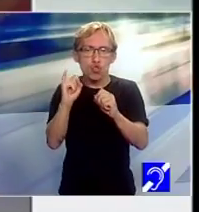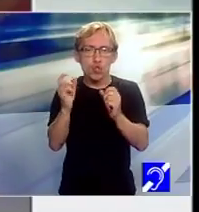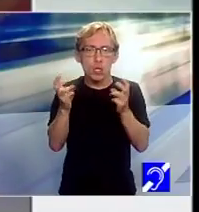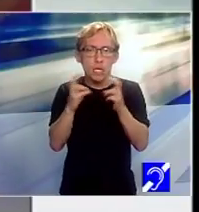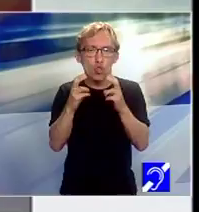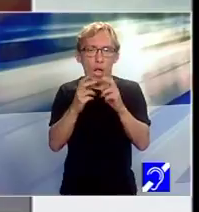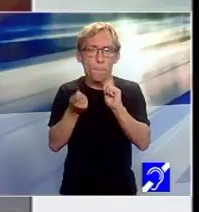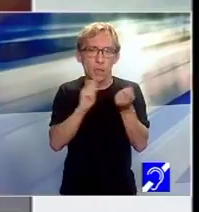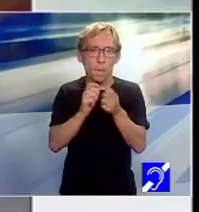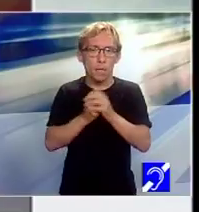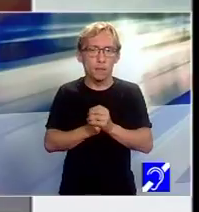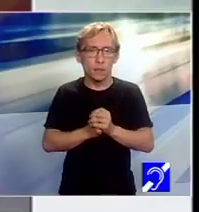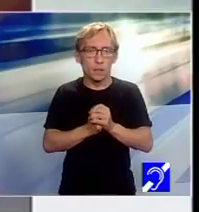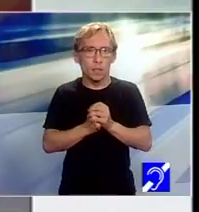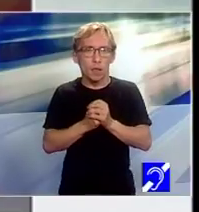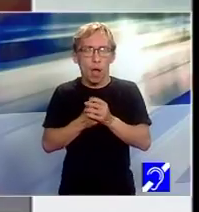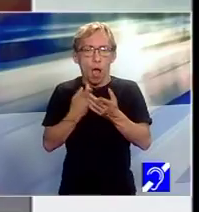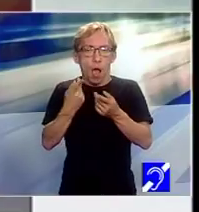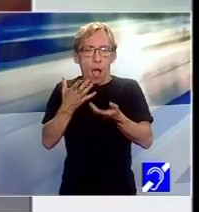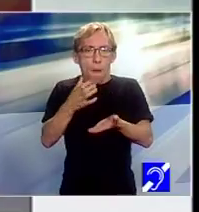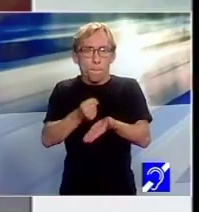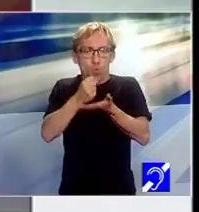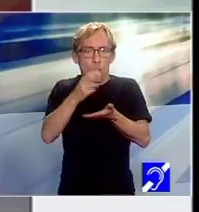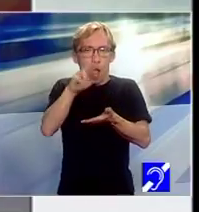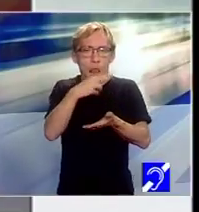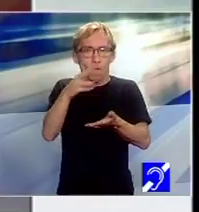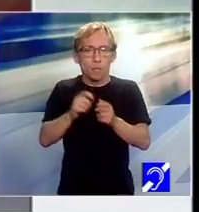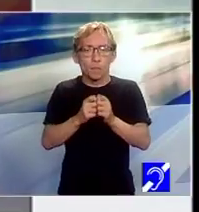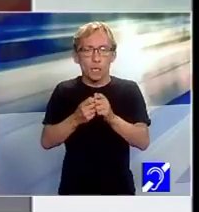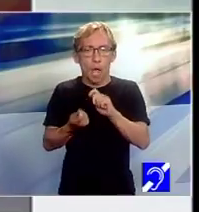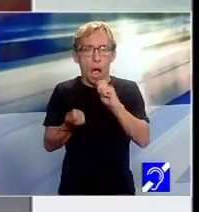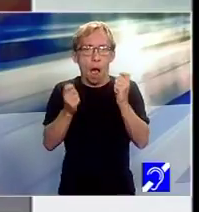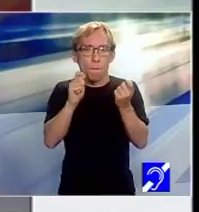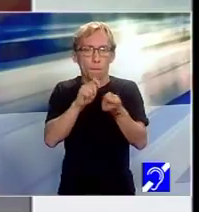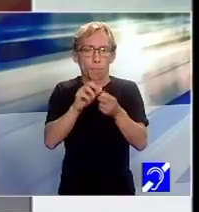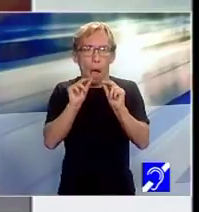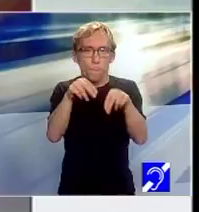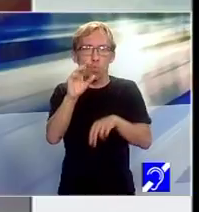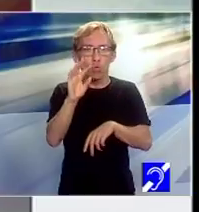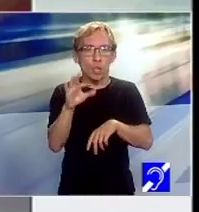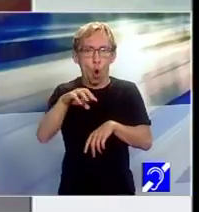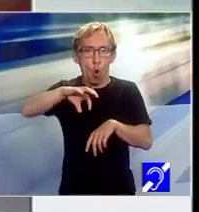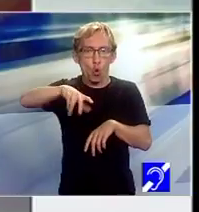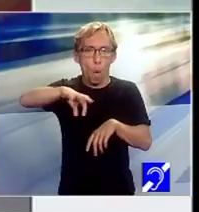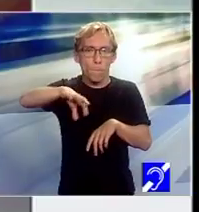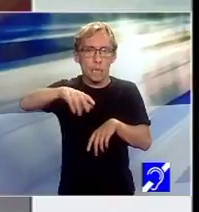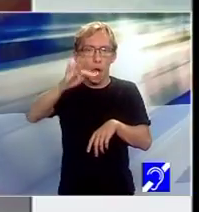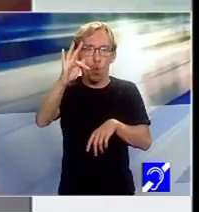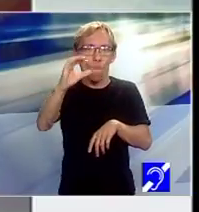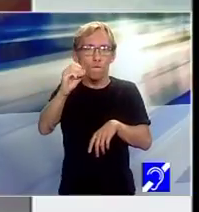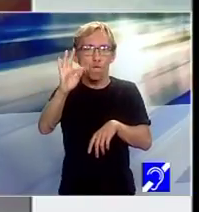au insistat foarte mult elvețienii, am pus robinet cu fotocelulă la absolut fiecare